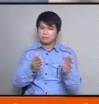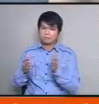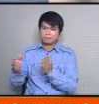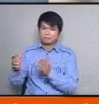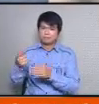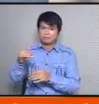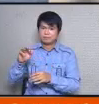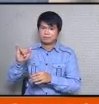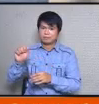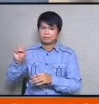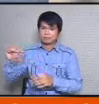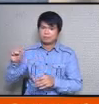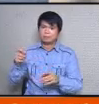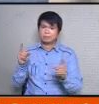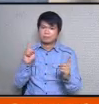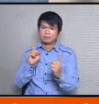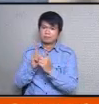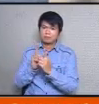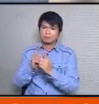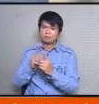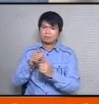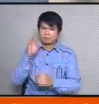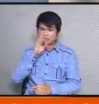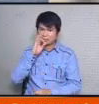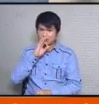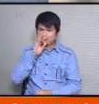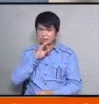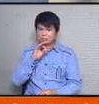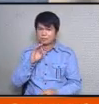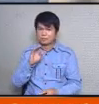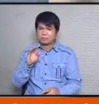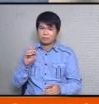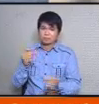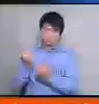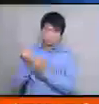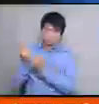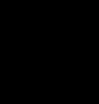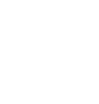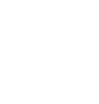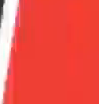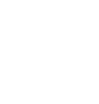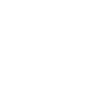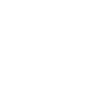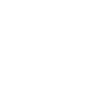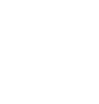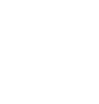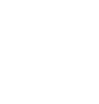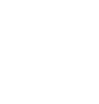makipag-meet sa Filipino fans bago bumiyahe sa Malaga.